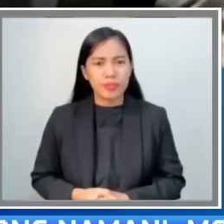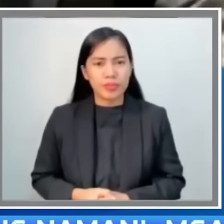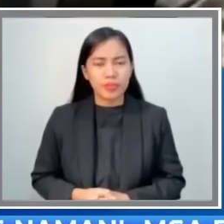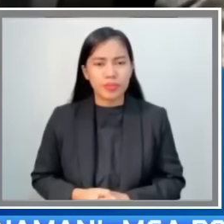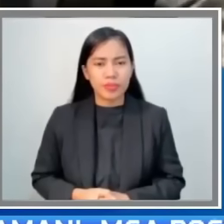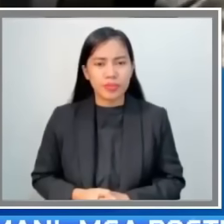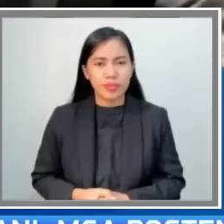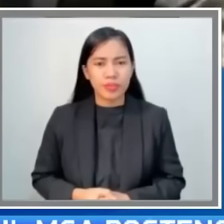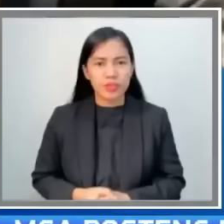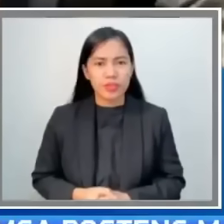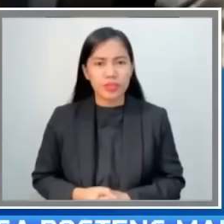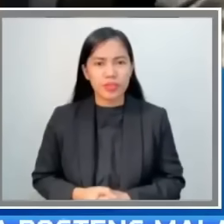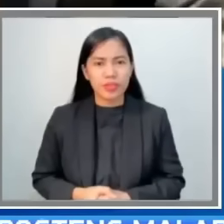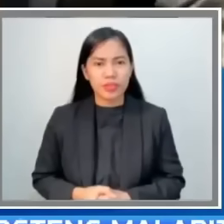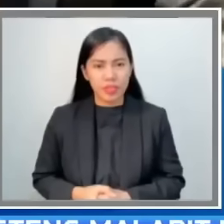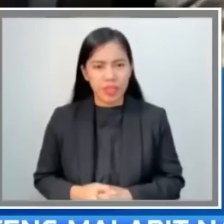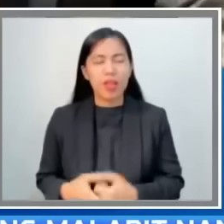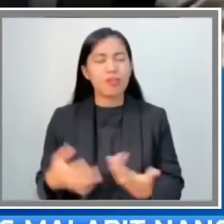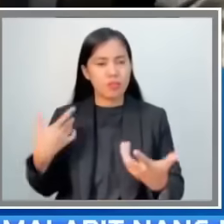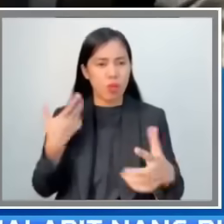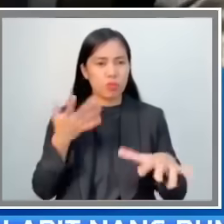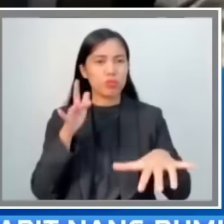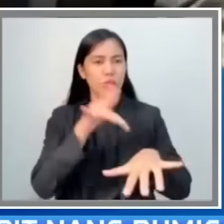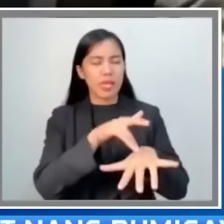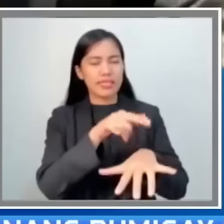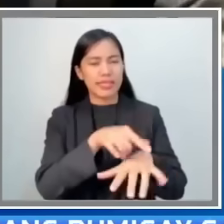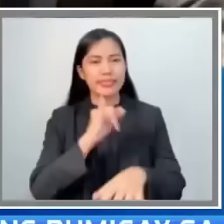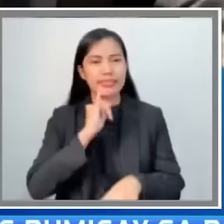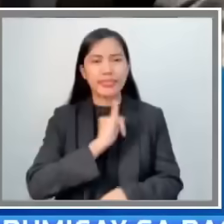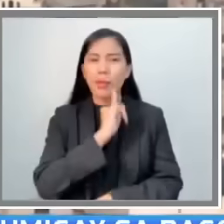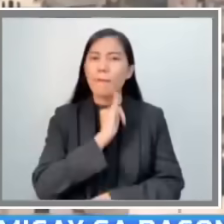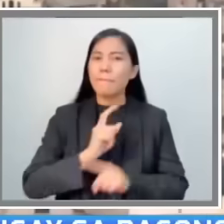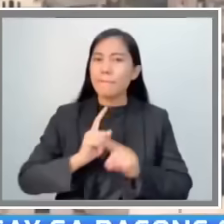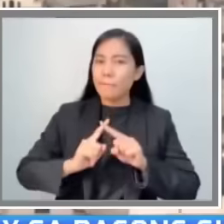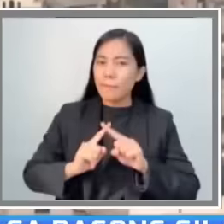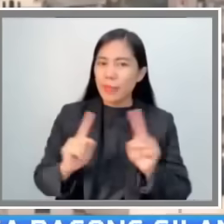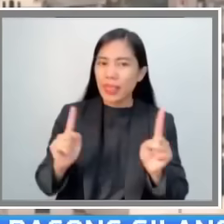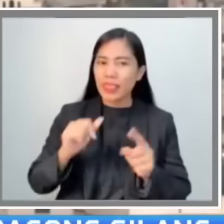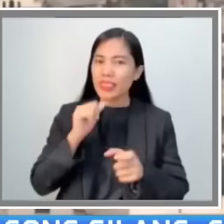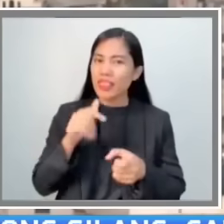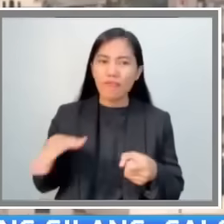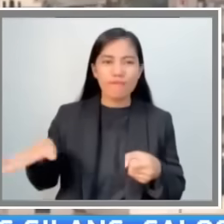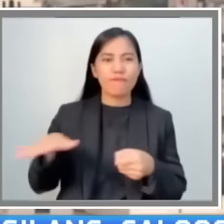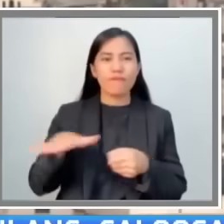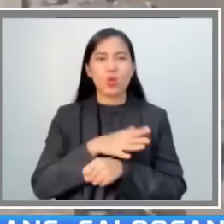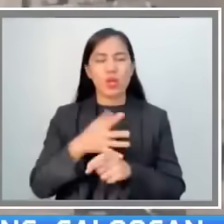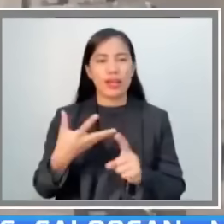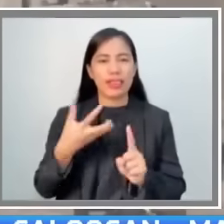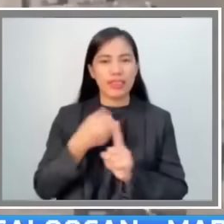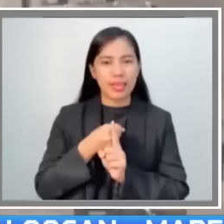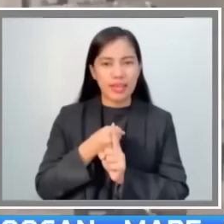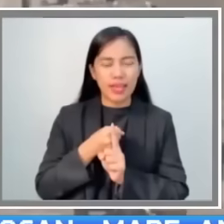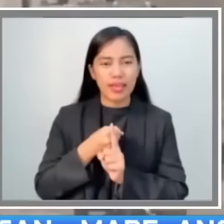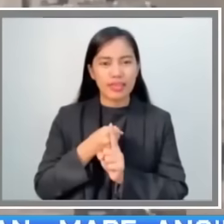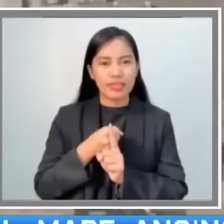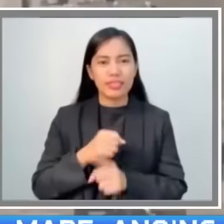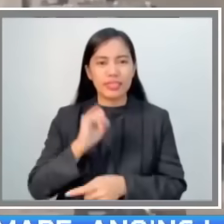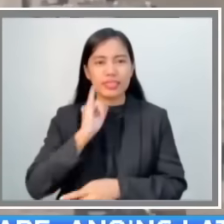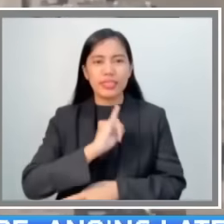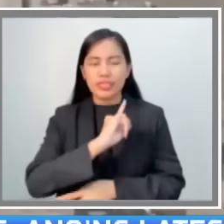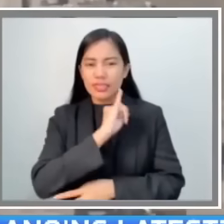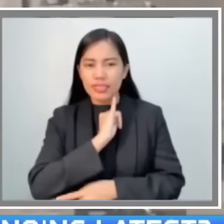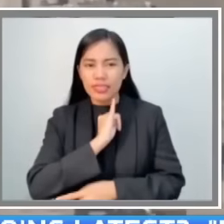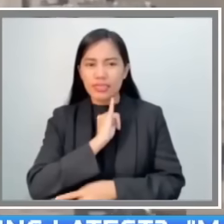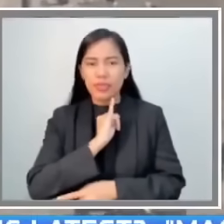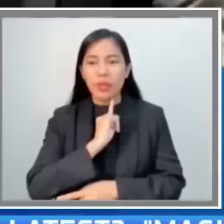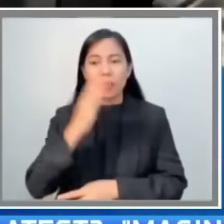into Israel. However, it is not a full-scale attack. Israel has retaliated back. We